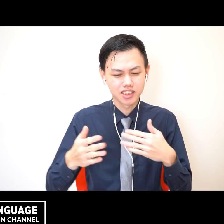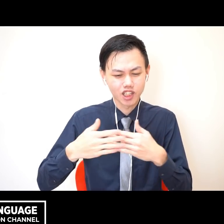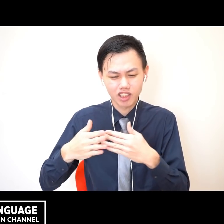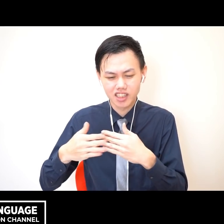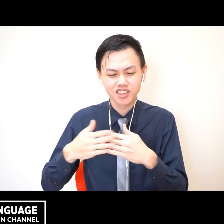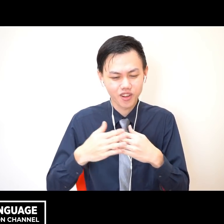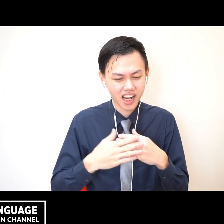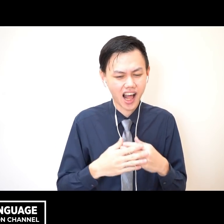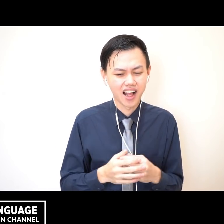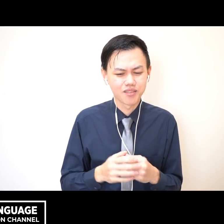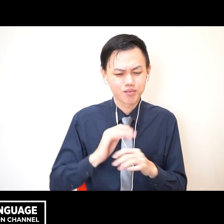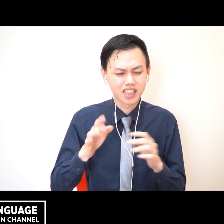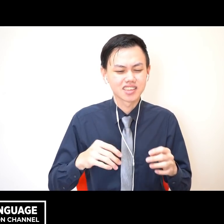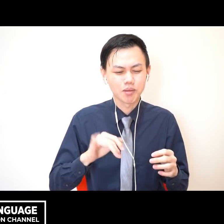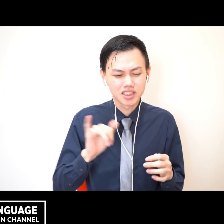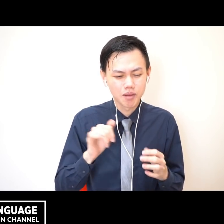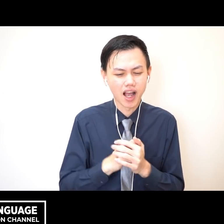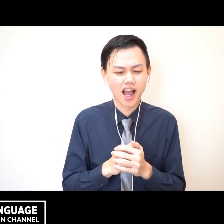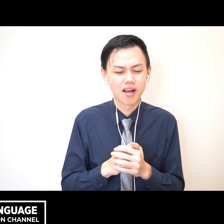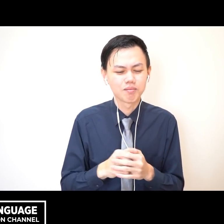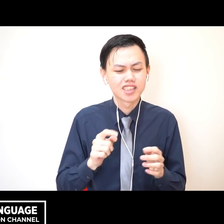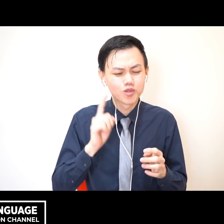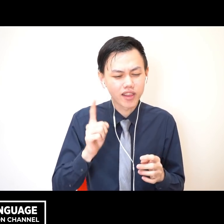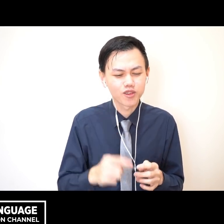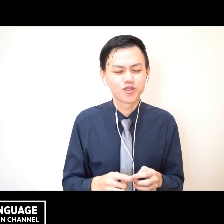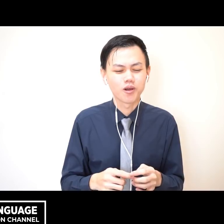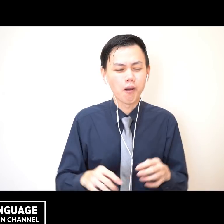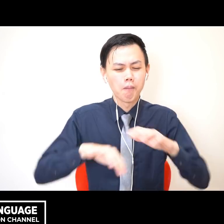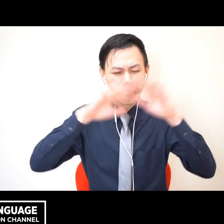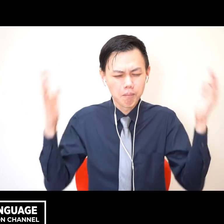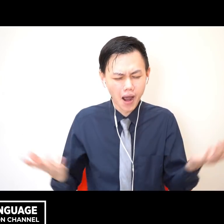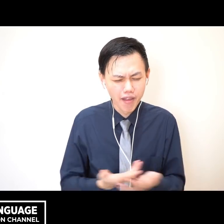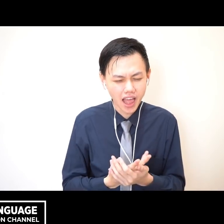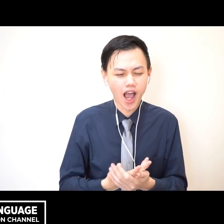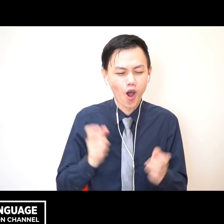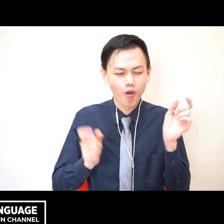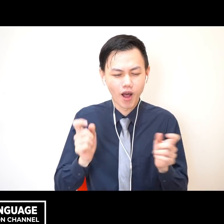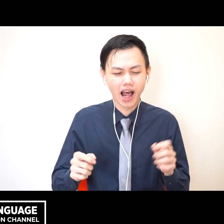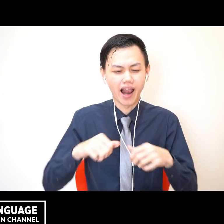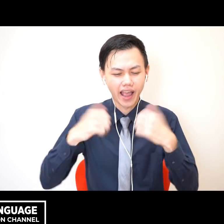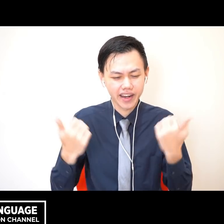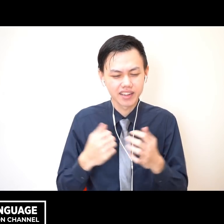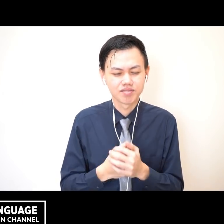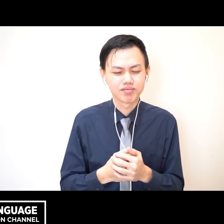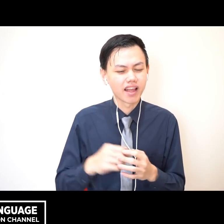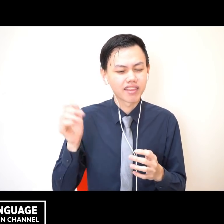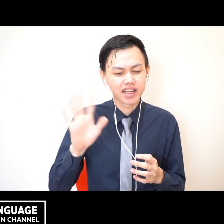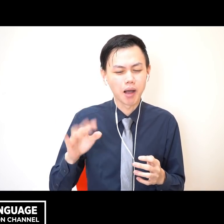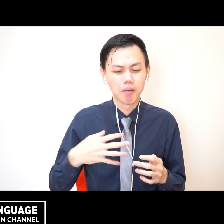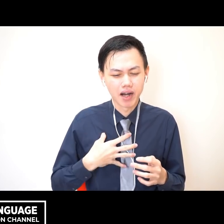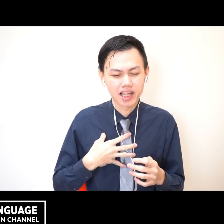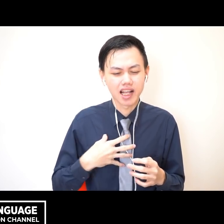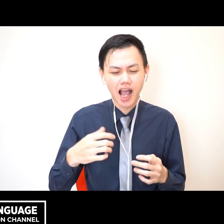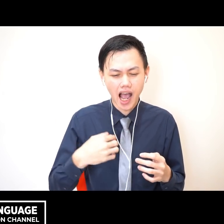lain tidak miliki. Engkau diberkati, sangat amat diberkati. Saya akan bacakan dalam bahasa Inggrisnya